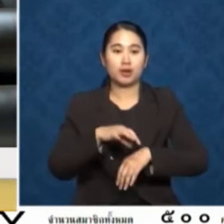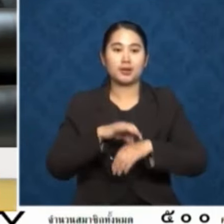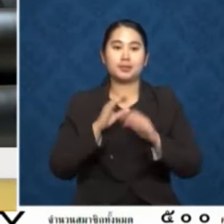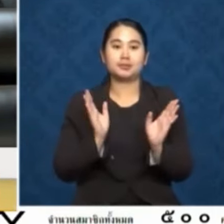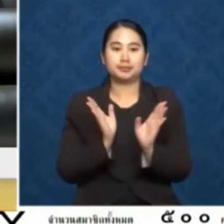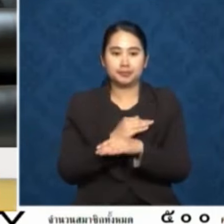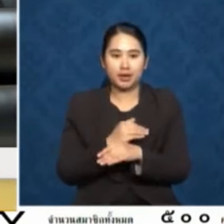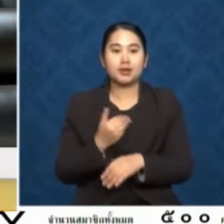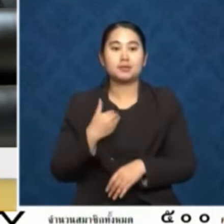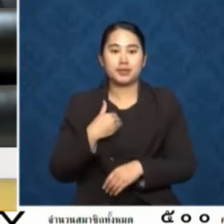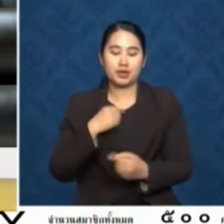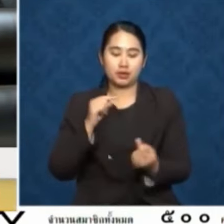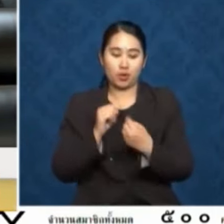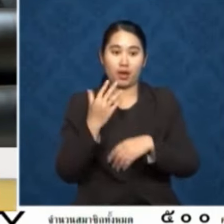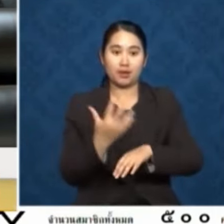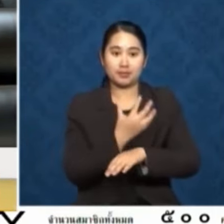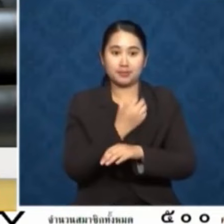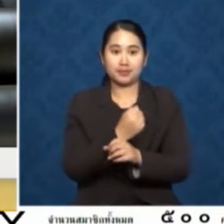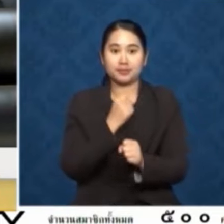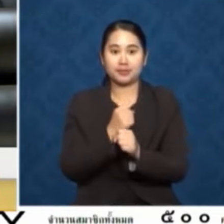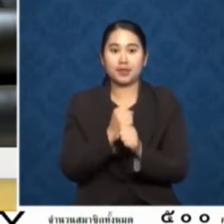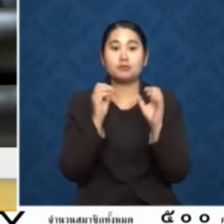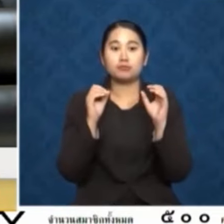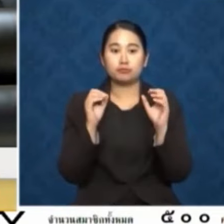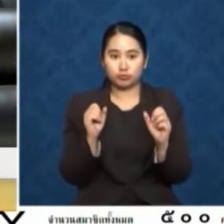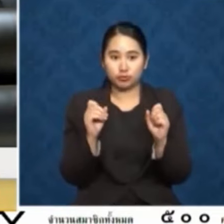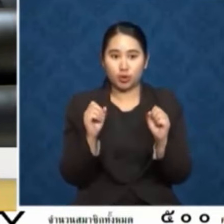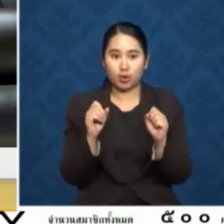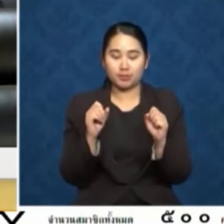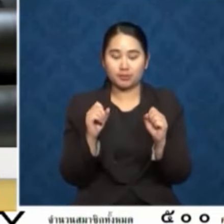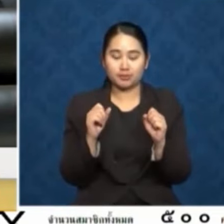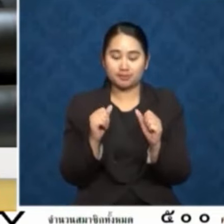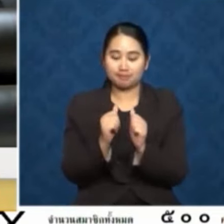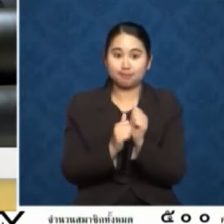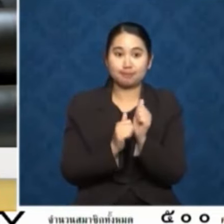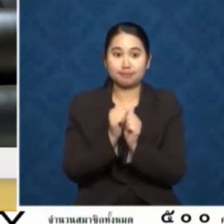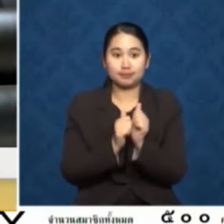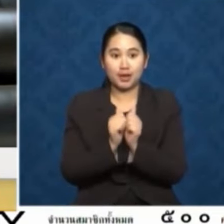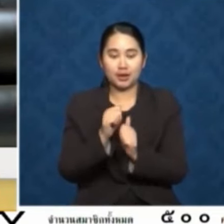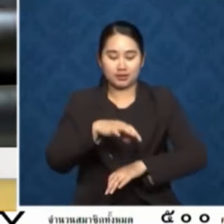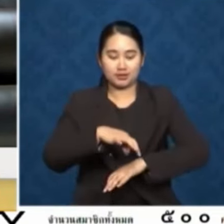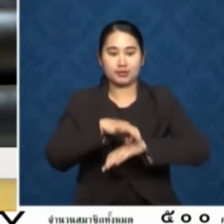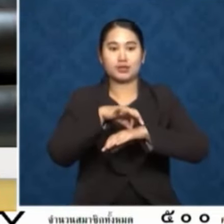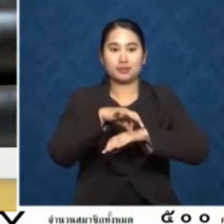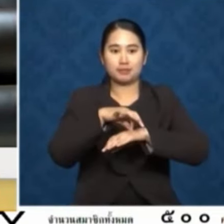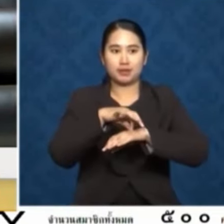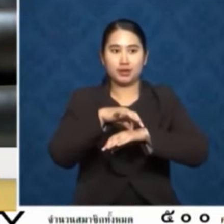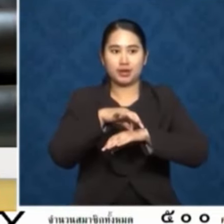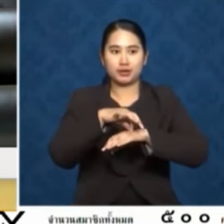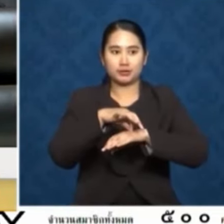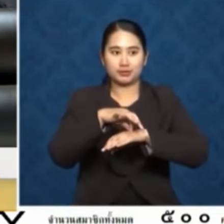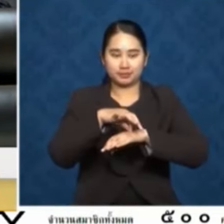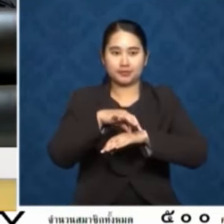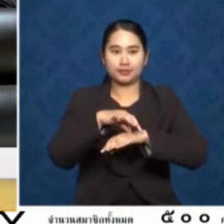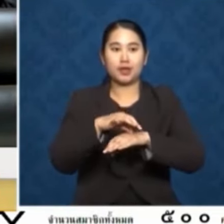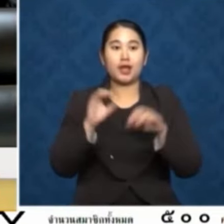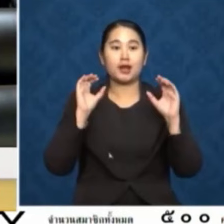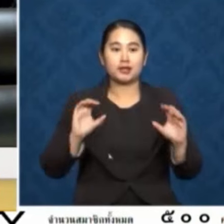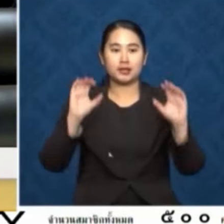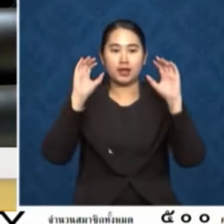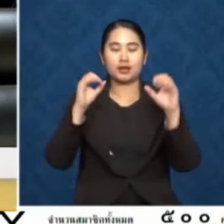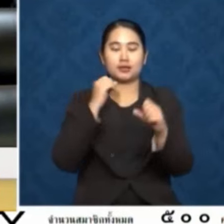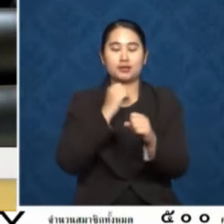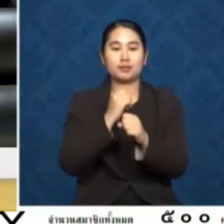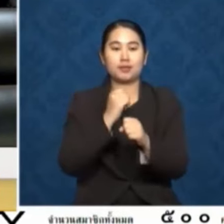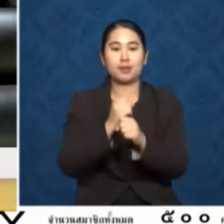ดยเอาอำนาจการสอบแข่งขันสอบคัดเลือกและคัดเลือกข้าราชการและพนักงานส่ว